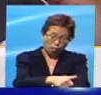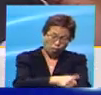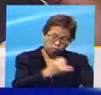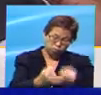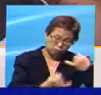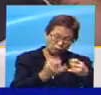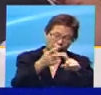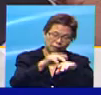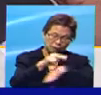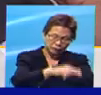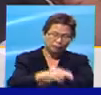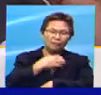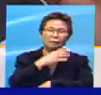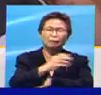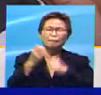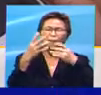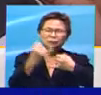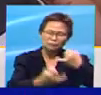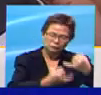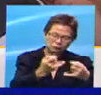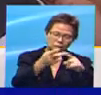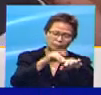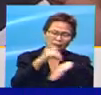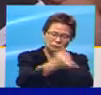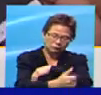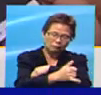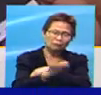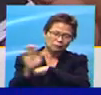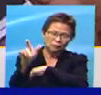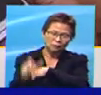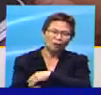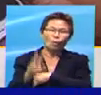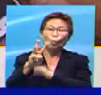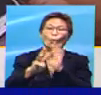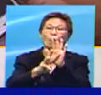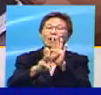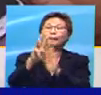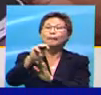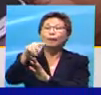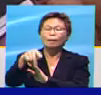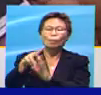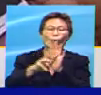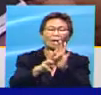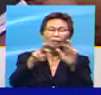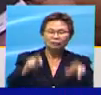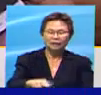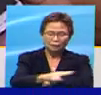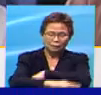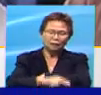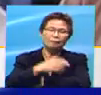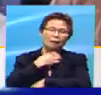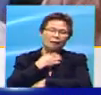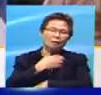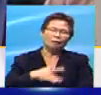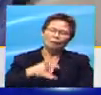Perak, malah kepada negara dan rakyat negeri Perak khususnya sangat-sangat merasai kehilangan beliau.